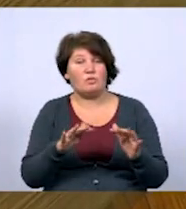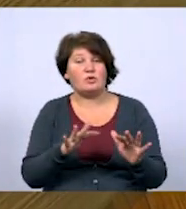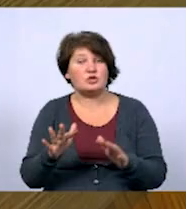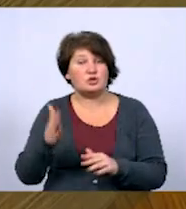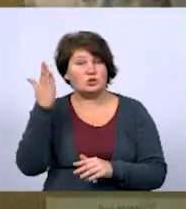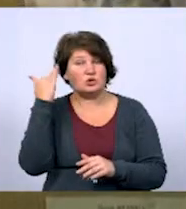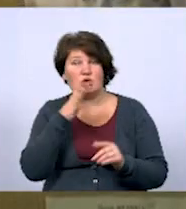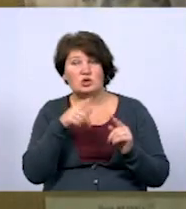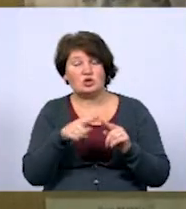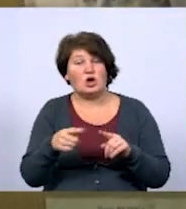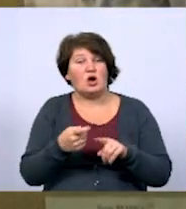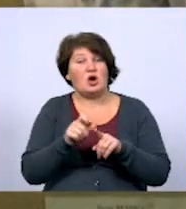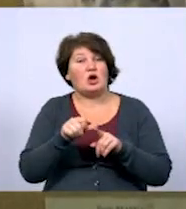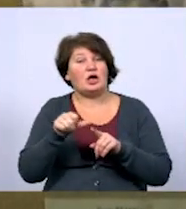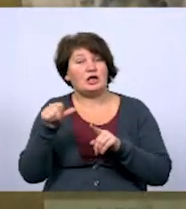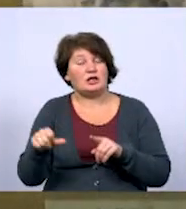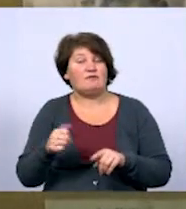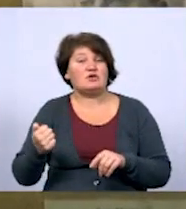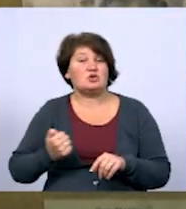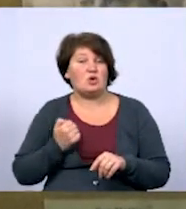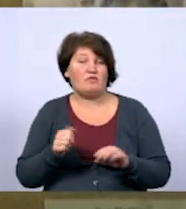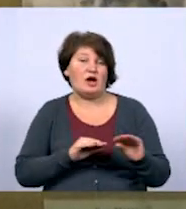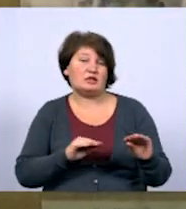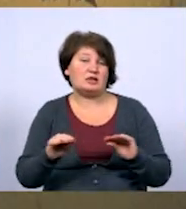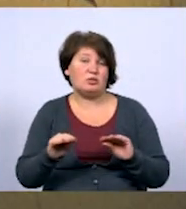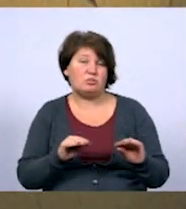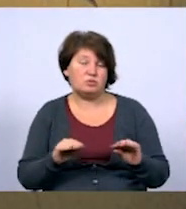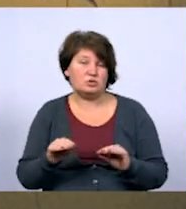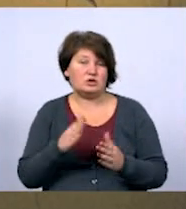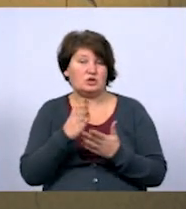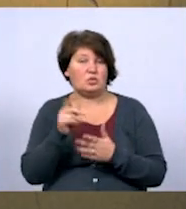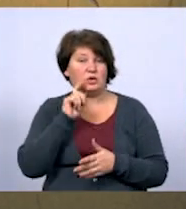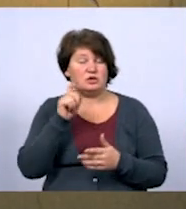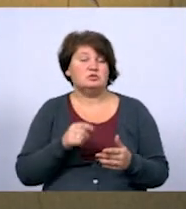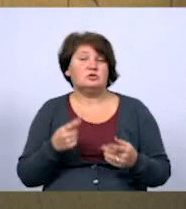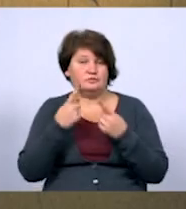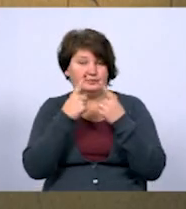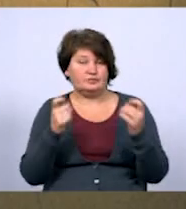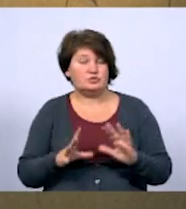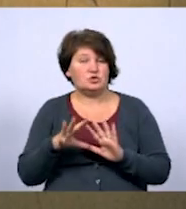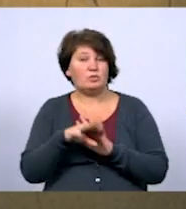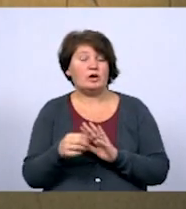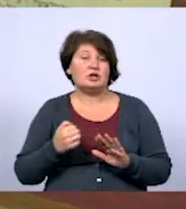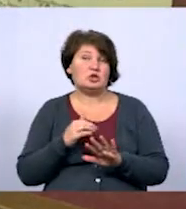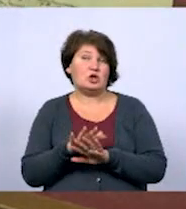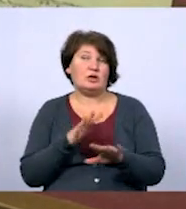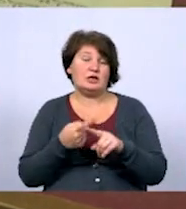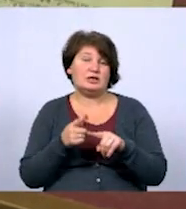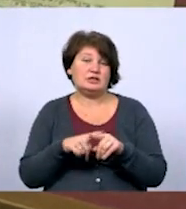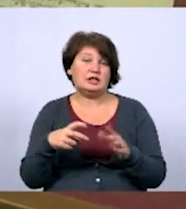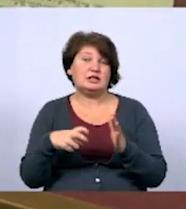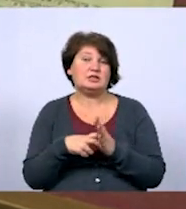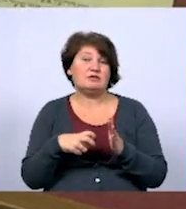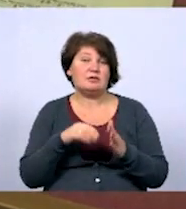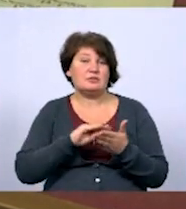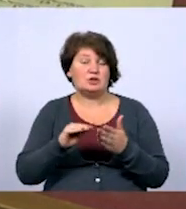військових атрибутів, там представили колекцію оголошень, в яких українців закликали вступати до армії. Ці листівки писали